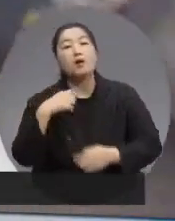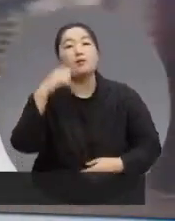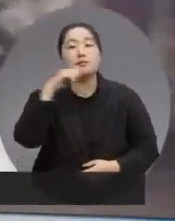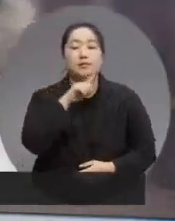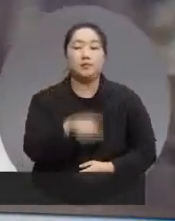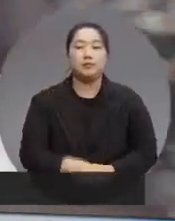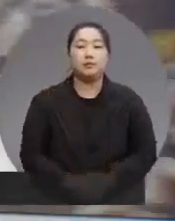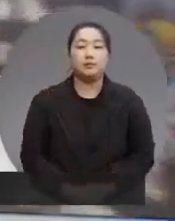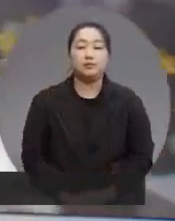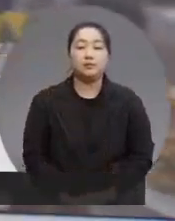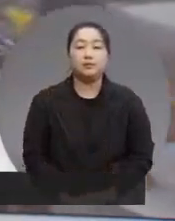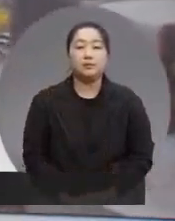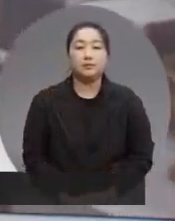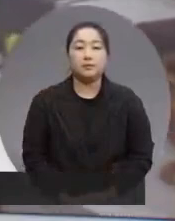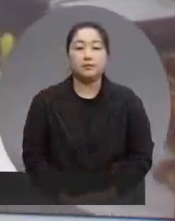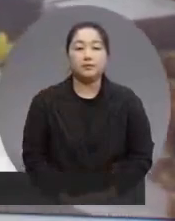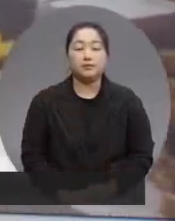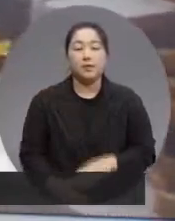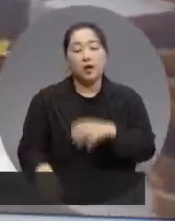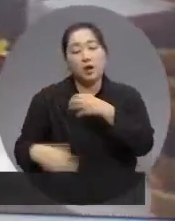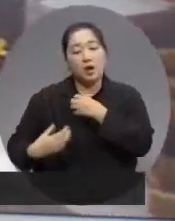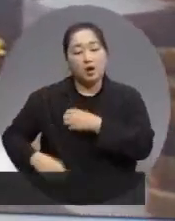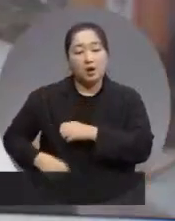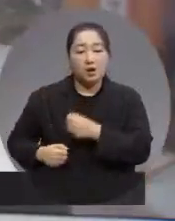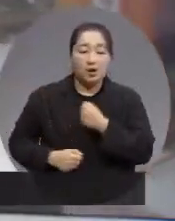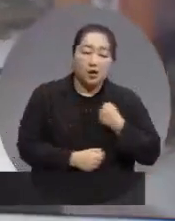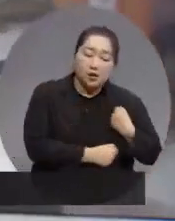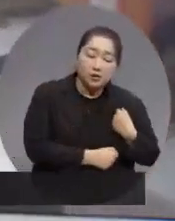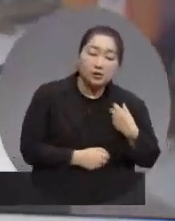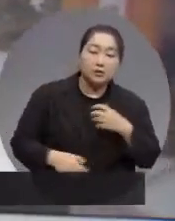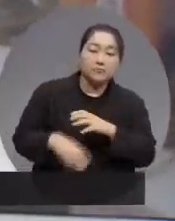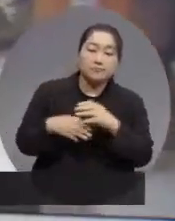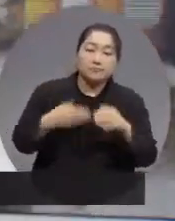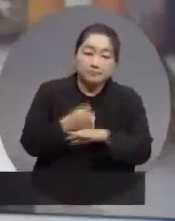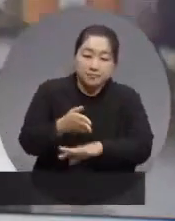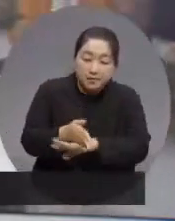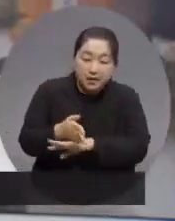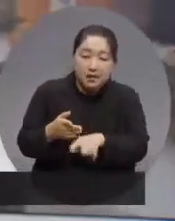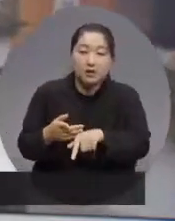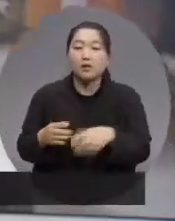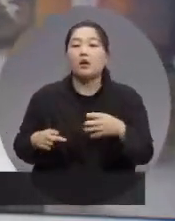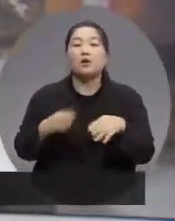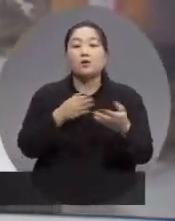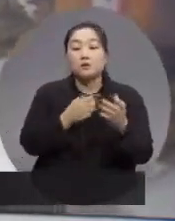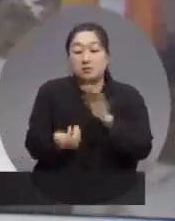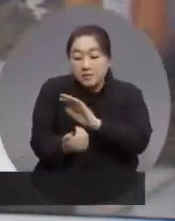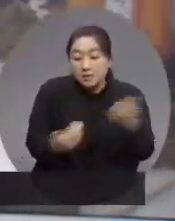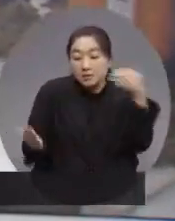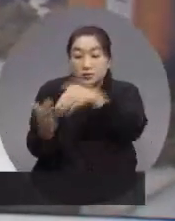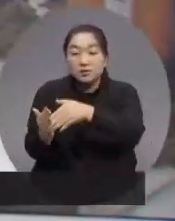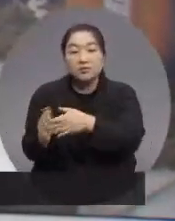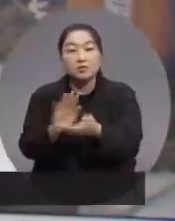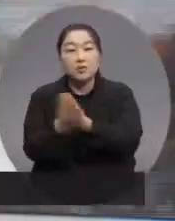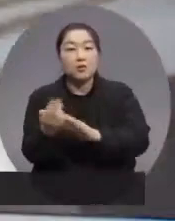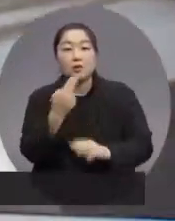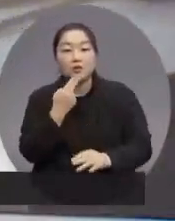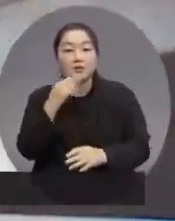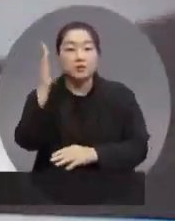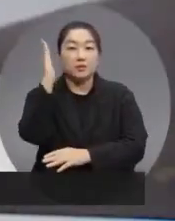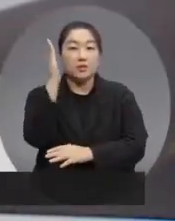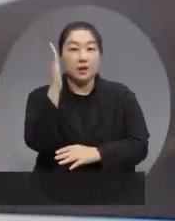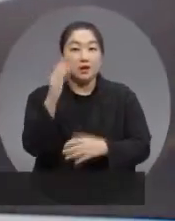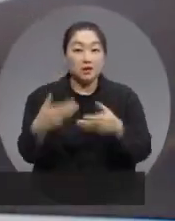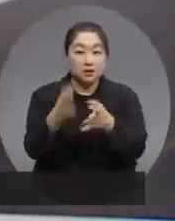느낀다고 말했습니다. 부실 늑장 대처 의혹에 일찍 가서도 바뀔 건 없다고 한 김영환 지사 징계에 대해서는